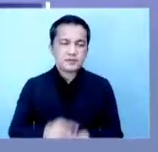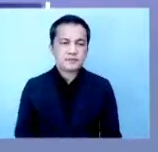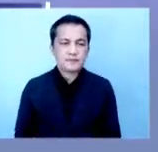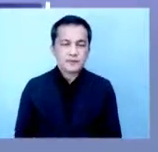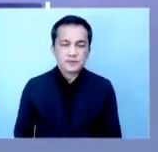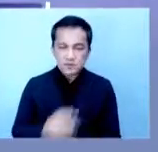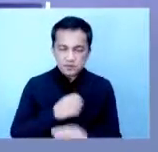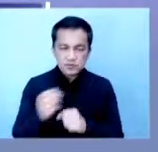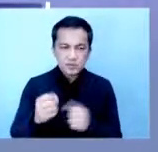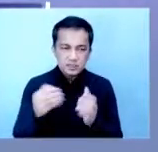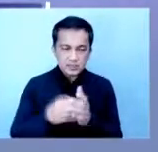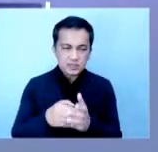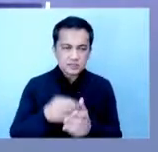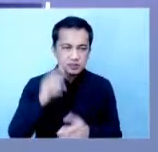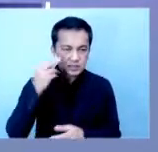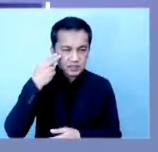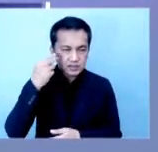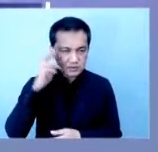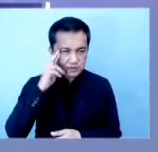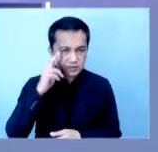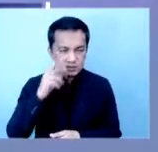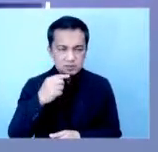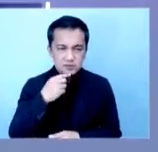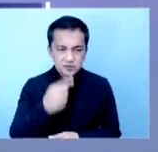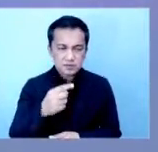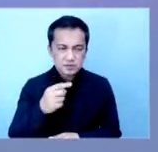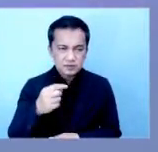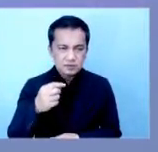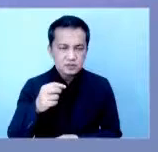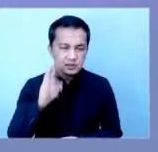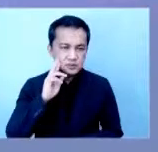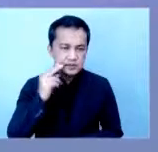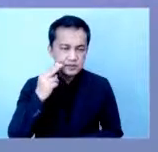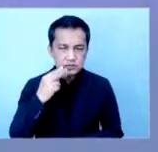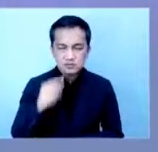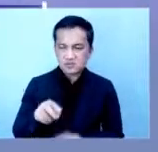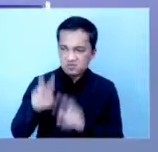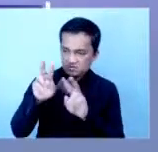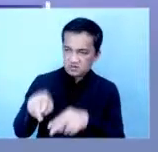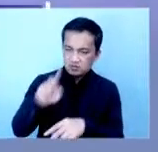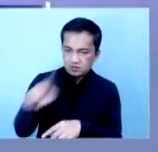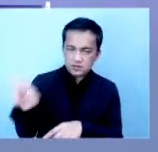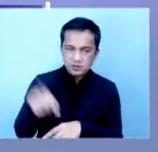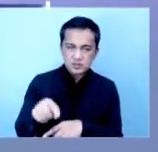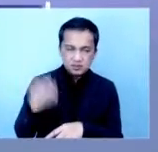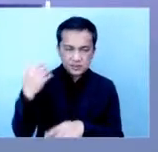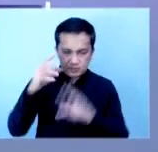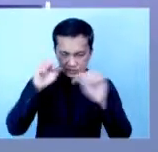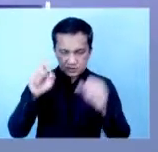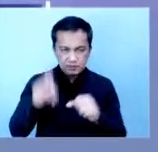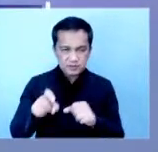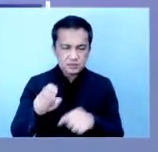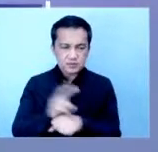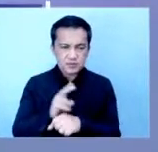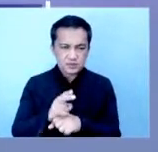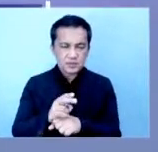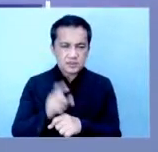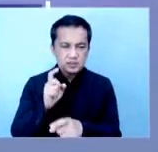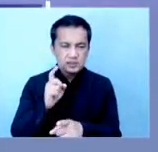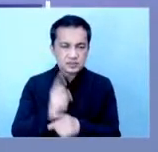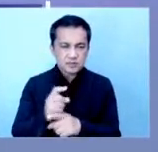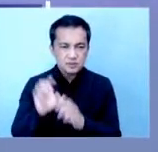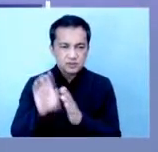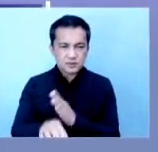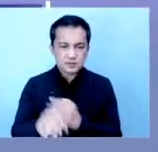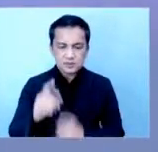si Roque sa banat ni Ontiveros. Kung siya'y maninirang puri rin naman sa dating presidente, dapat ang gamitin niya ay tamang krimen. Ang